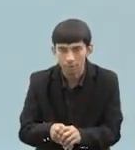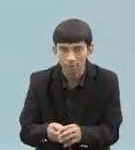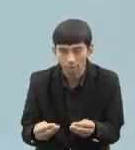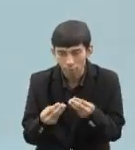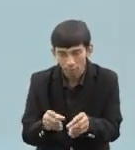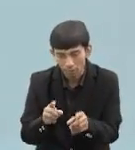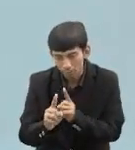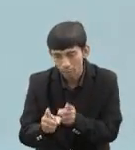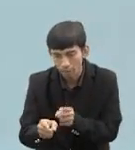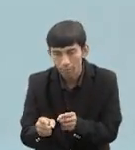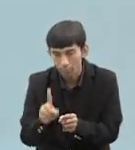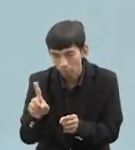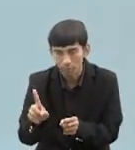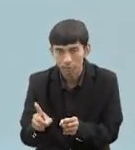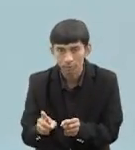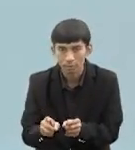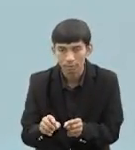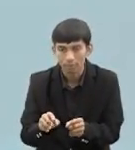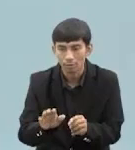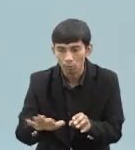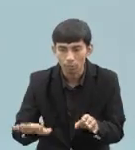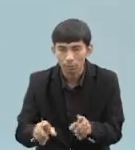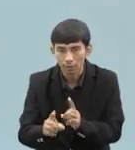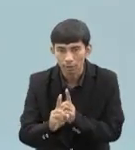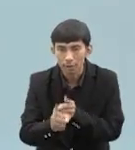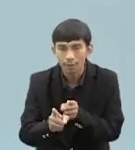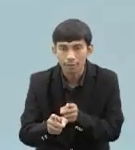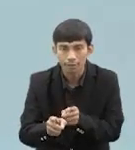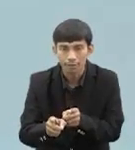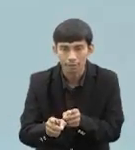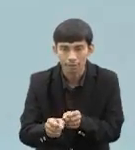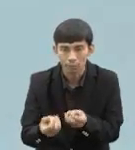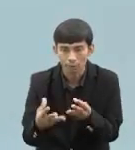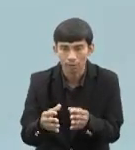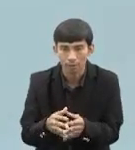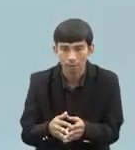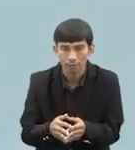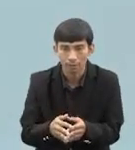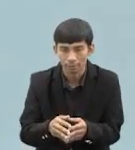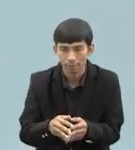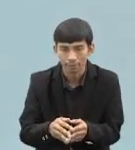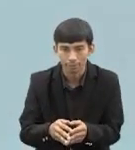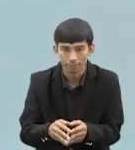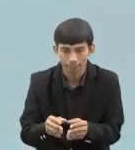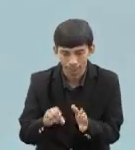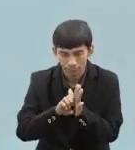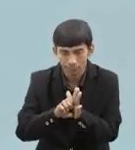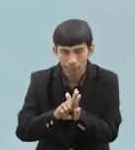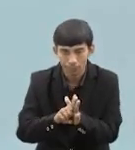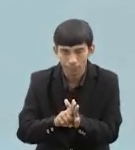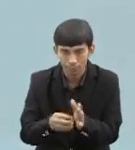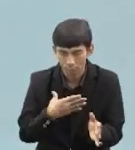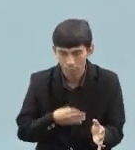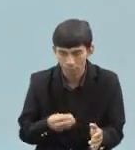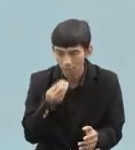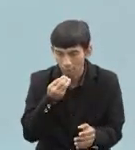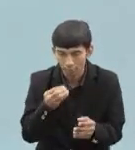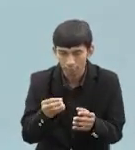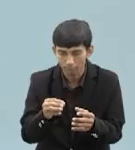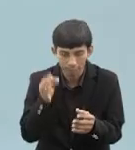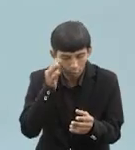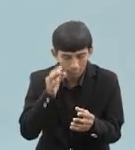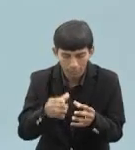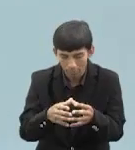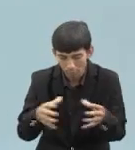con ạ chá lao chung lại bằng xanh tiết tư tam chầm nâng chầm nấu chật ở bỏ cầu ná. Ú tì hoa tha cho chật nhằm phai khá nổ chẳng á.